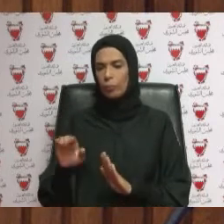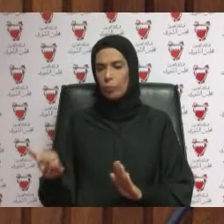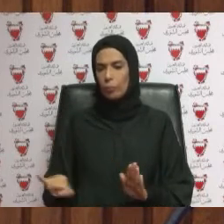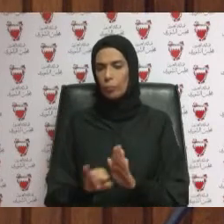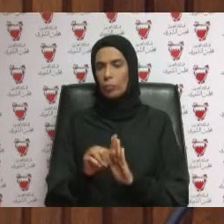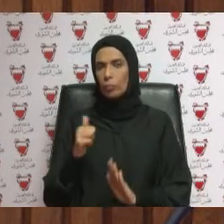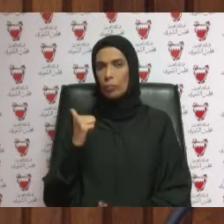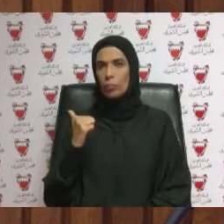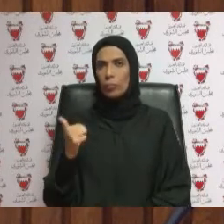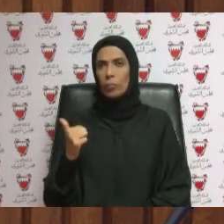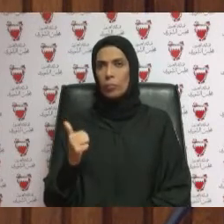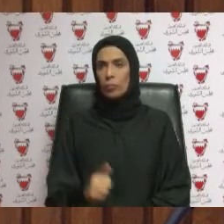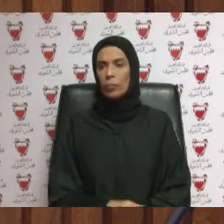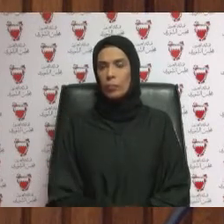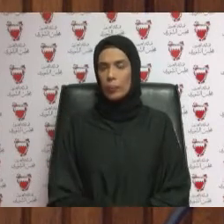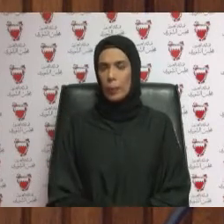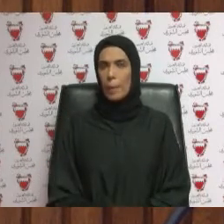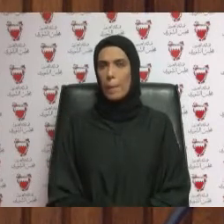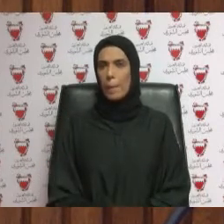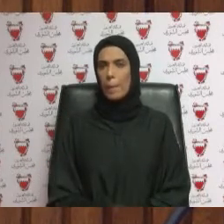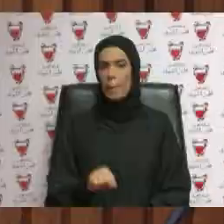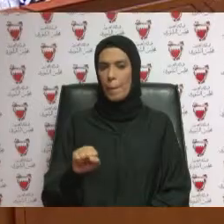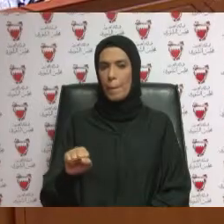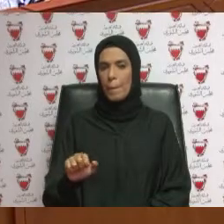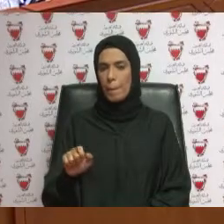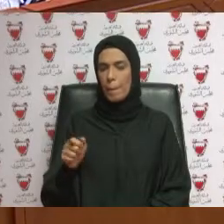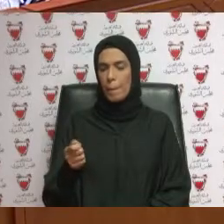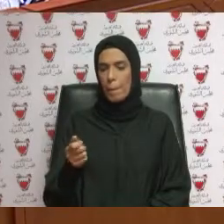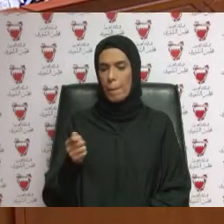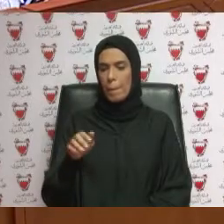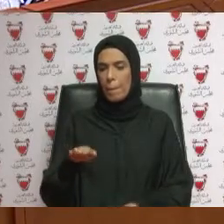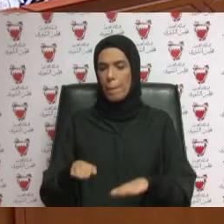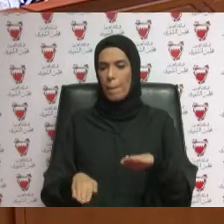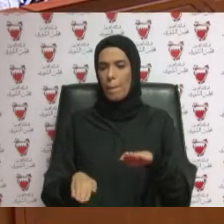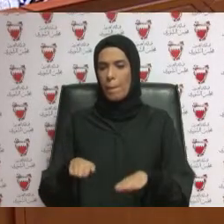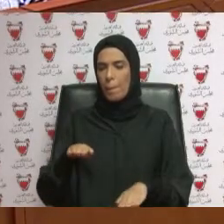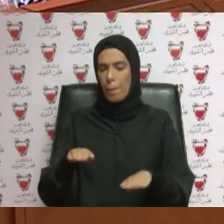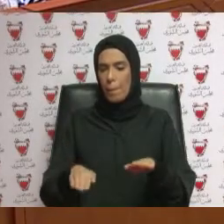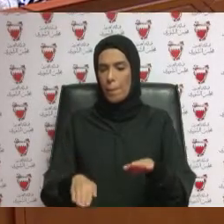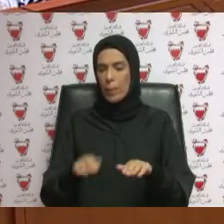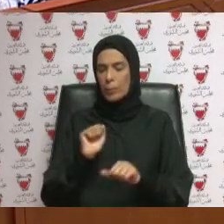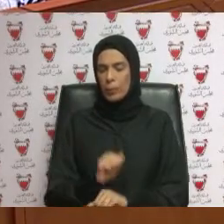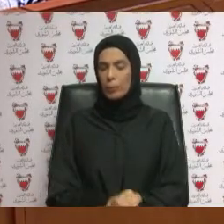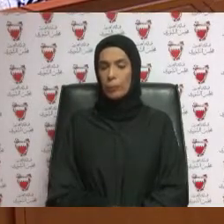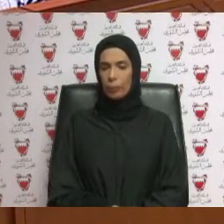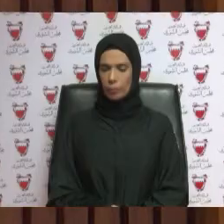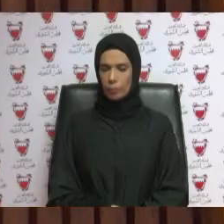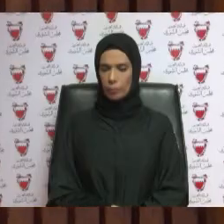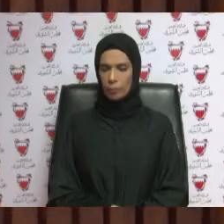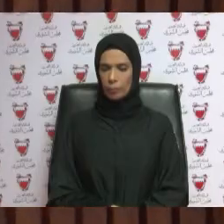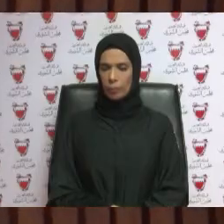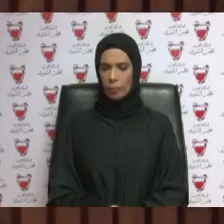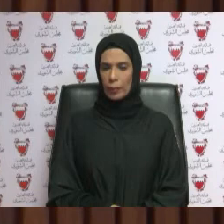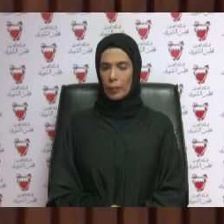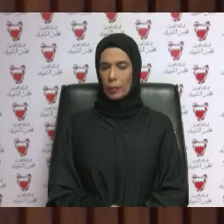رقم 39 لسنة 2002 بشأن الميزانية العامة المقدم من سعادة العضو دلال جاسم الزاير. فتفضل مقرر اللجنة.